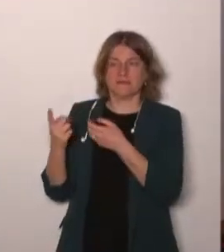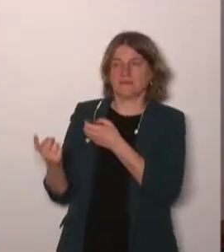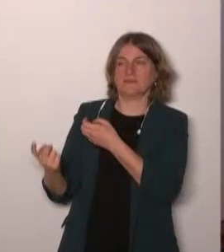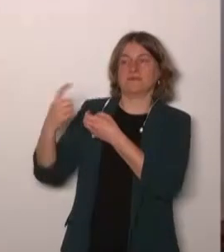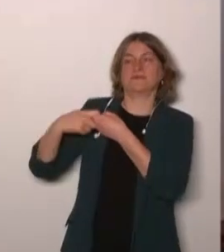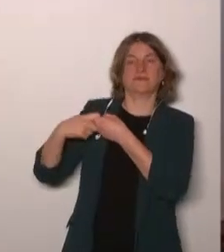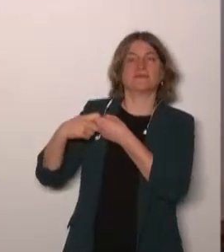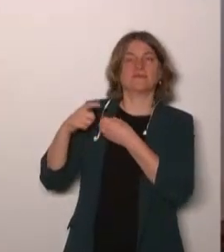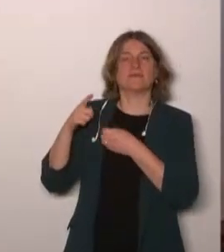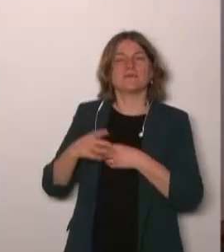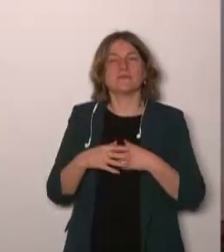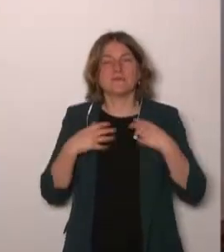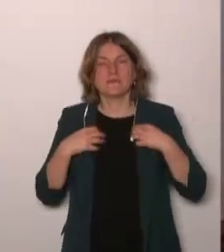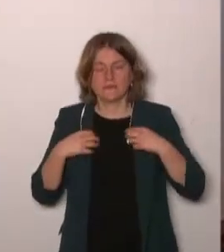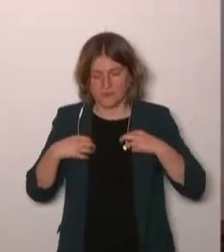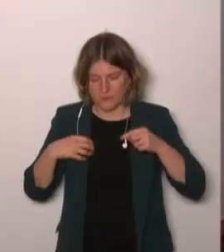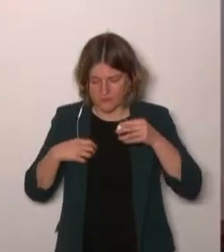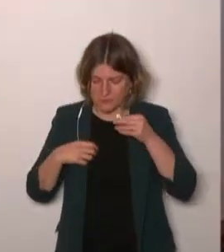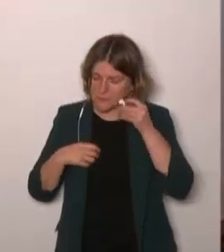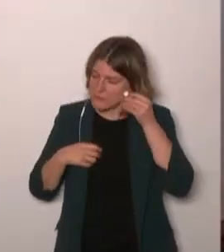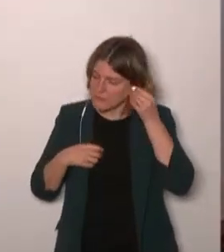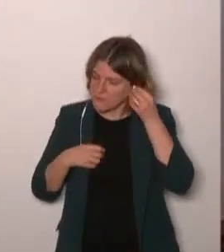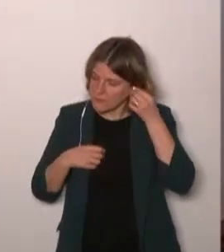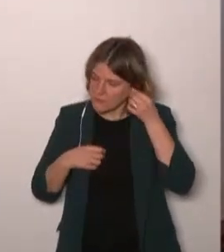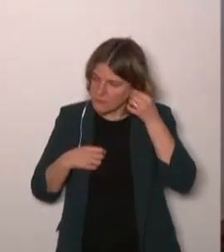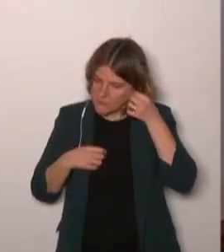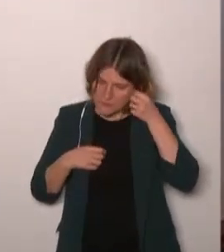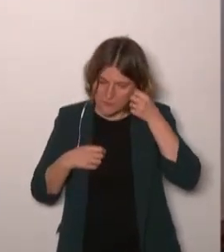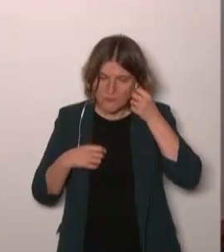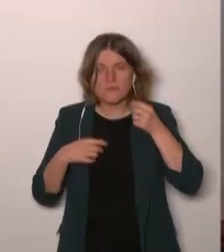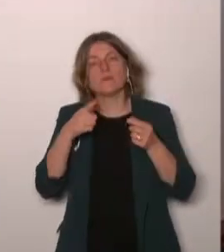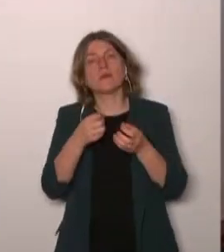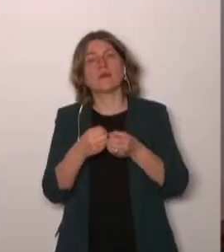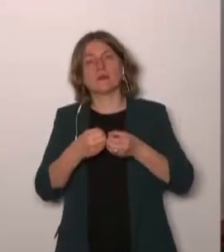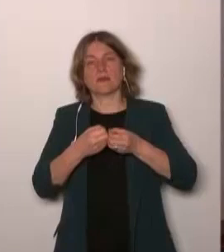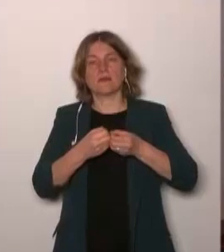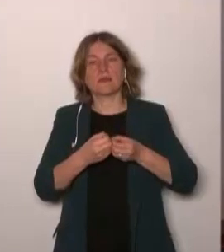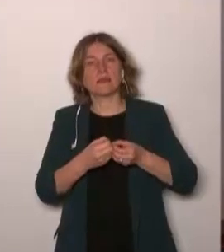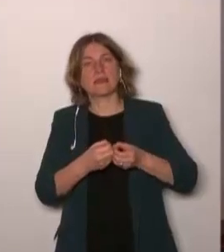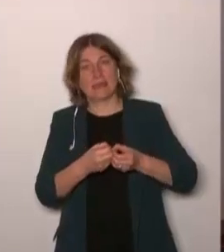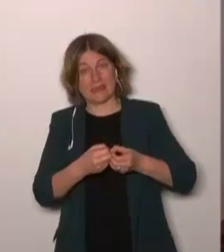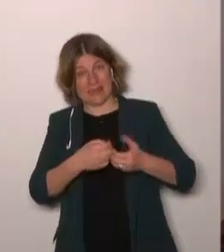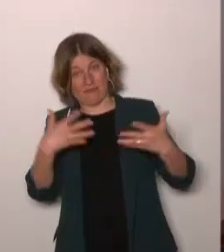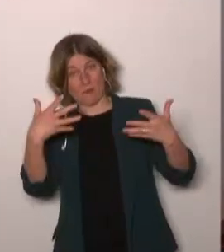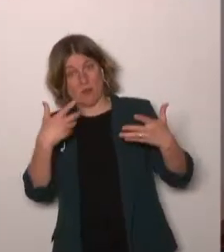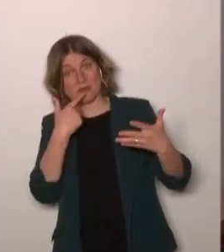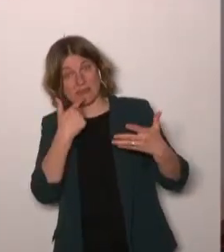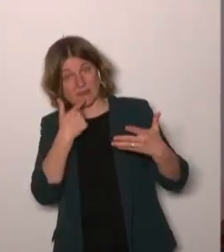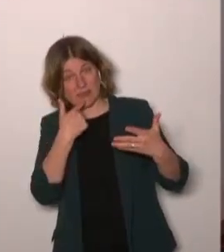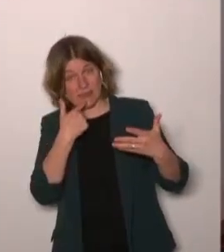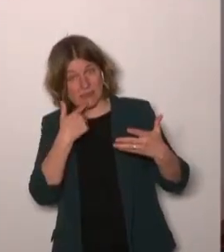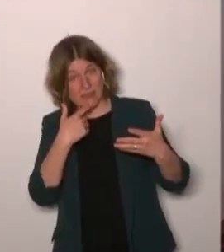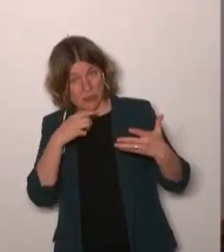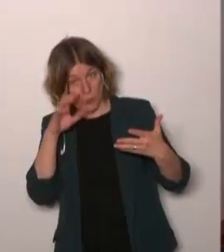faciliter l'académique développement also means reviewing the regulatory process currently this